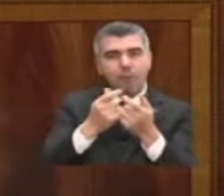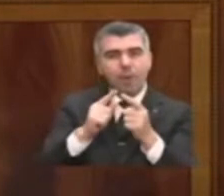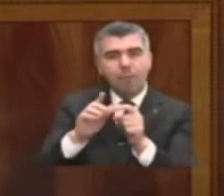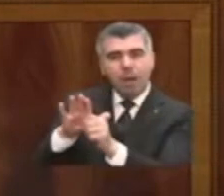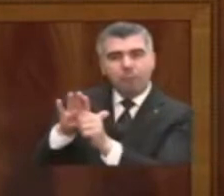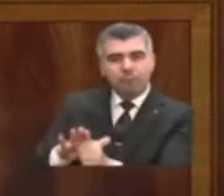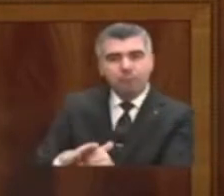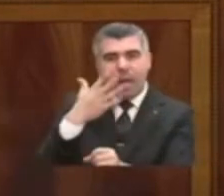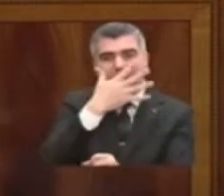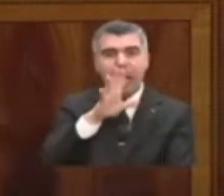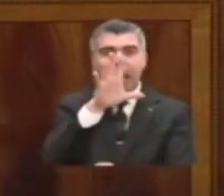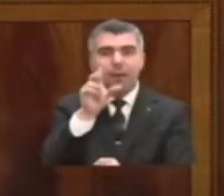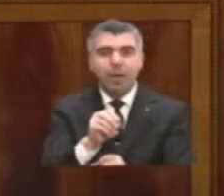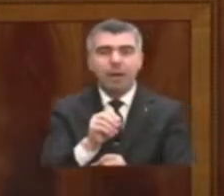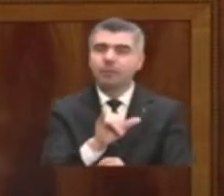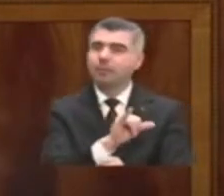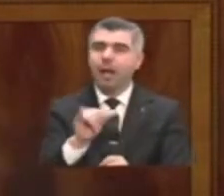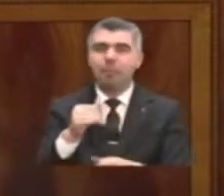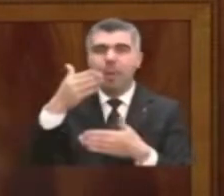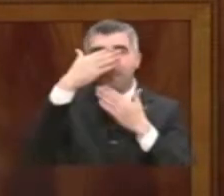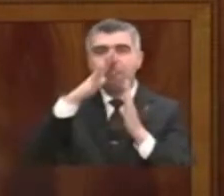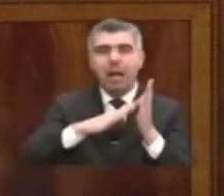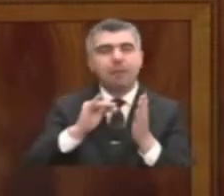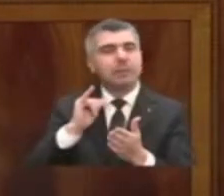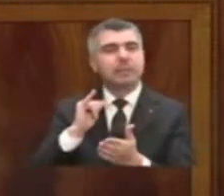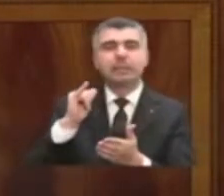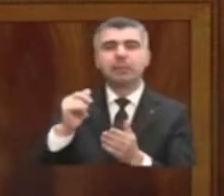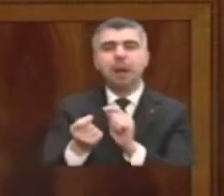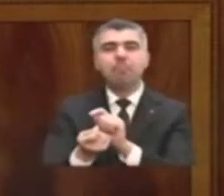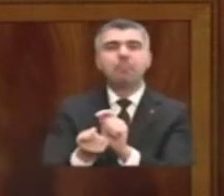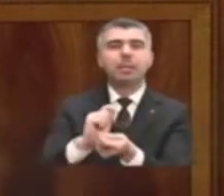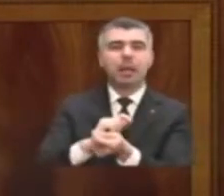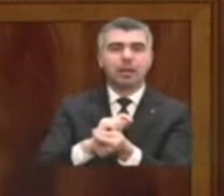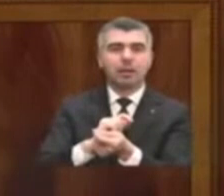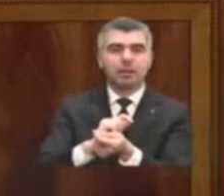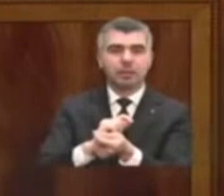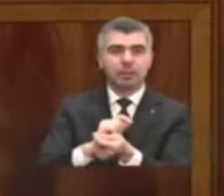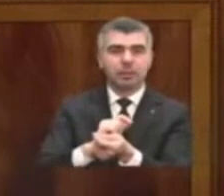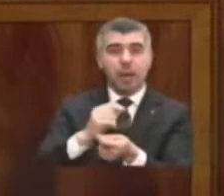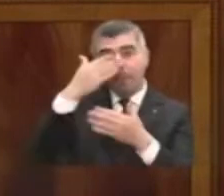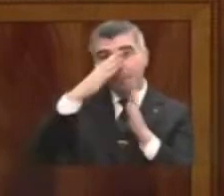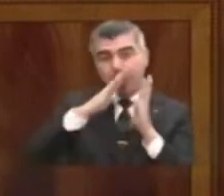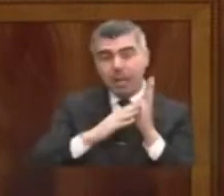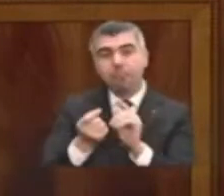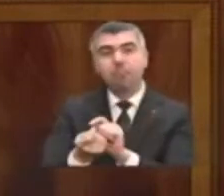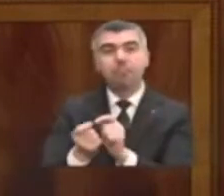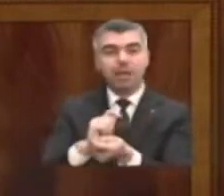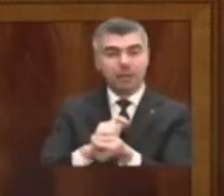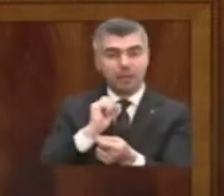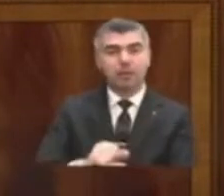لبلدان الافريقيه لن ينفع مع المغرب لان المغرب قد تغير لان المغرب قد تغير